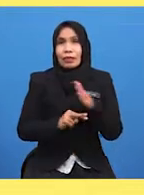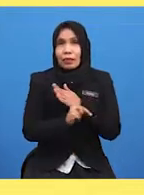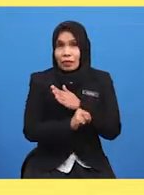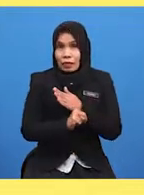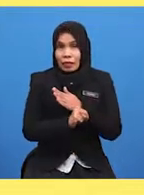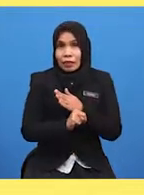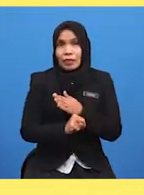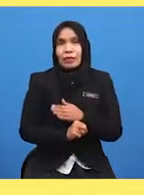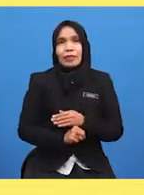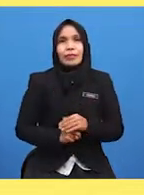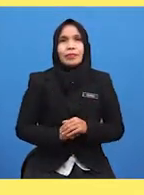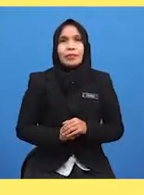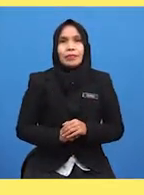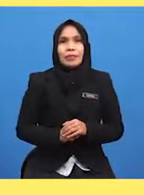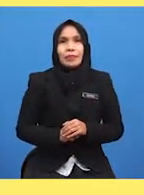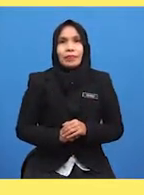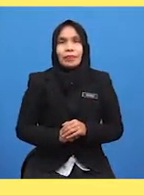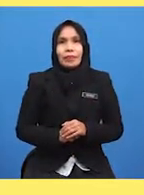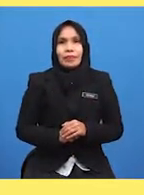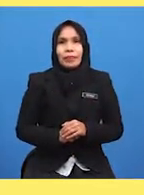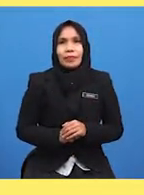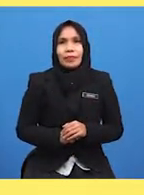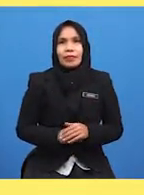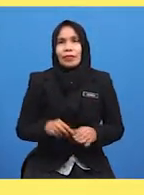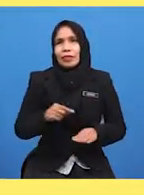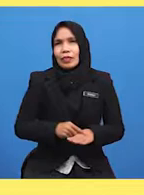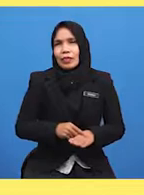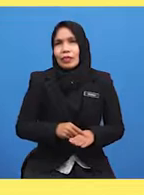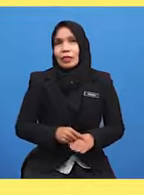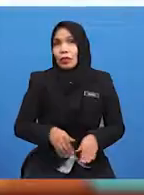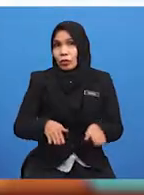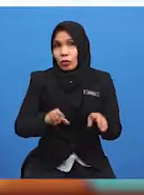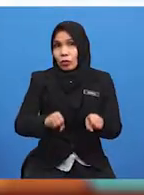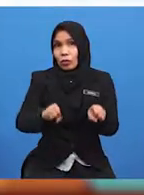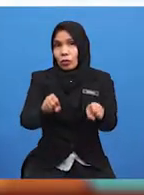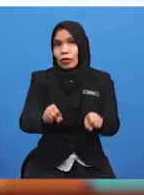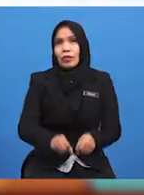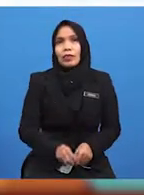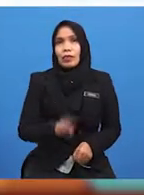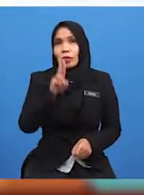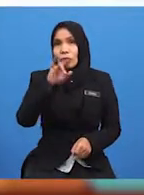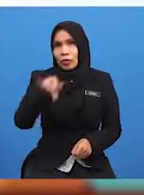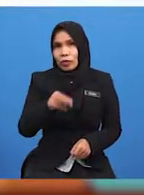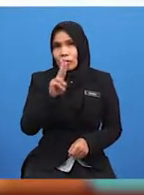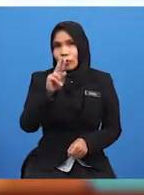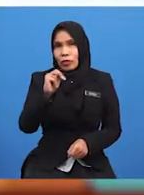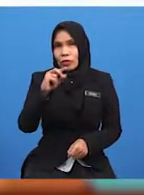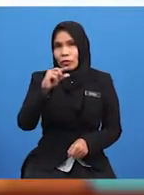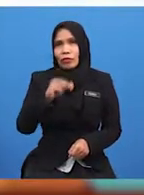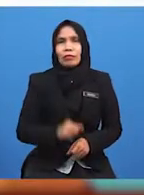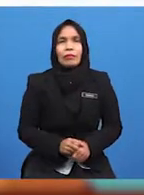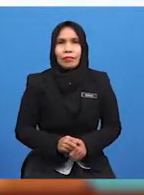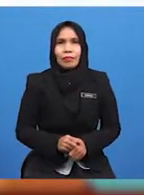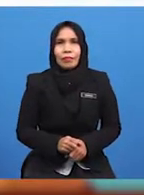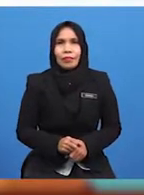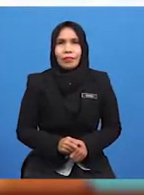turut bersasarkan user losan puasa di Sungai Ujung Negeri 9 konflik antara dua besar di Sungai Ujung